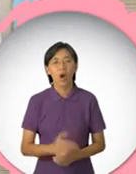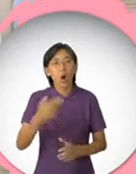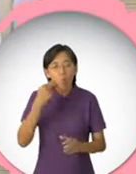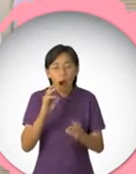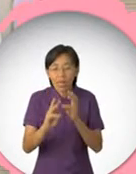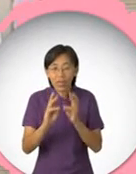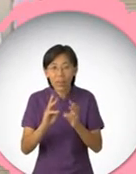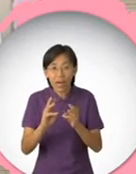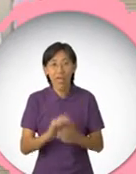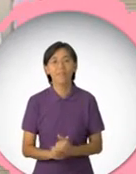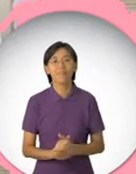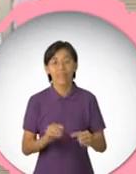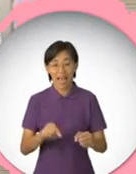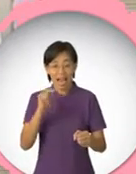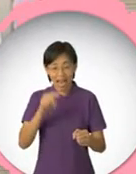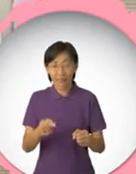ทรายนะคะ ครับ